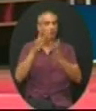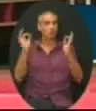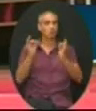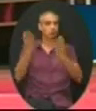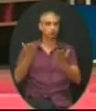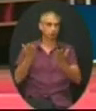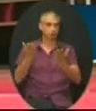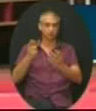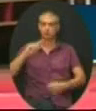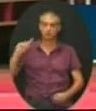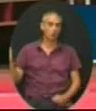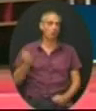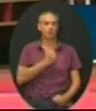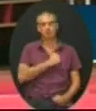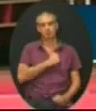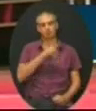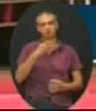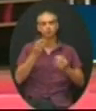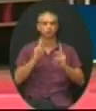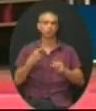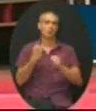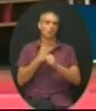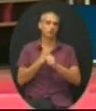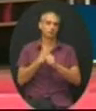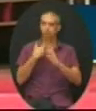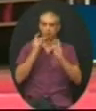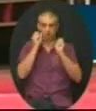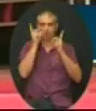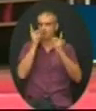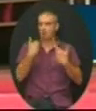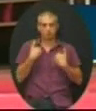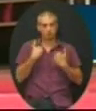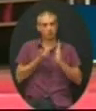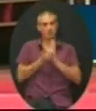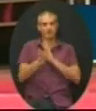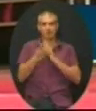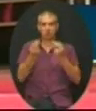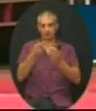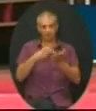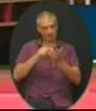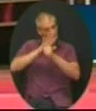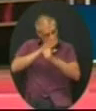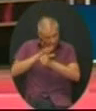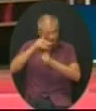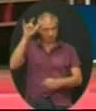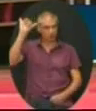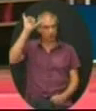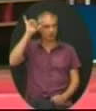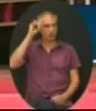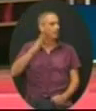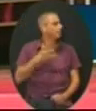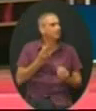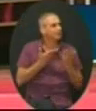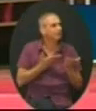הקדושים לכל הדתות, זה דבר צריך לעשות. מאוד התפלאתי שאנחנו ויתרנו על הדברים האלה בגלל לחץ ירדני. על מה זה